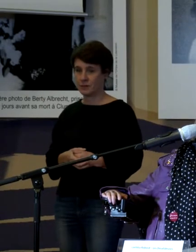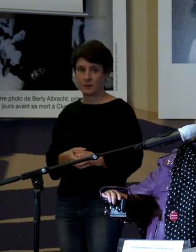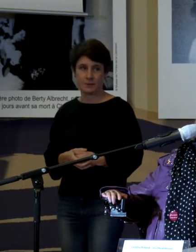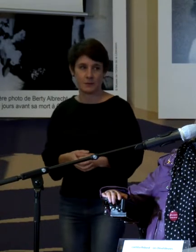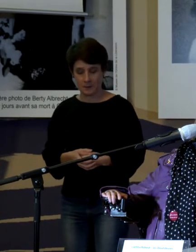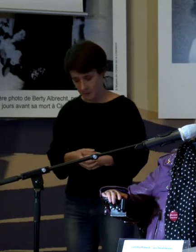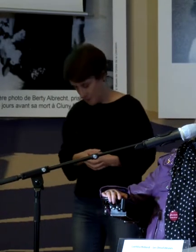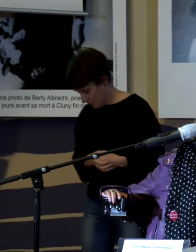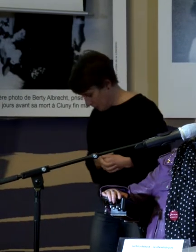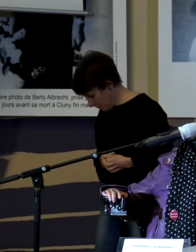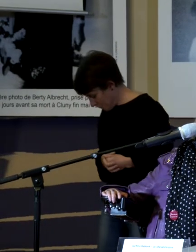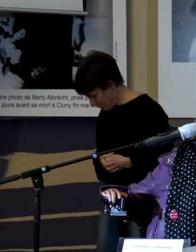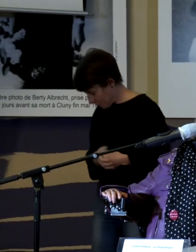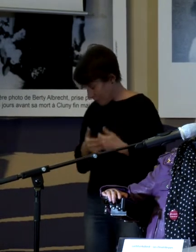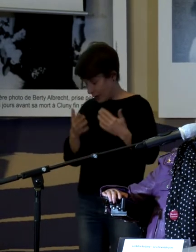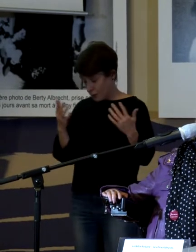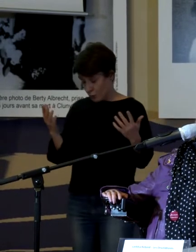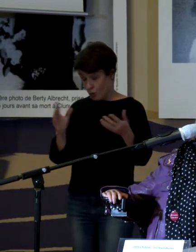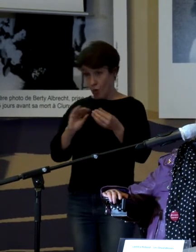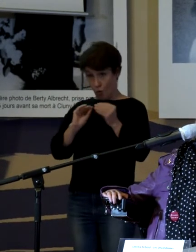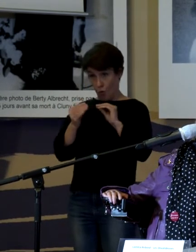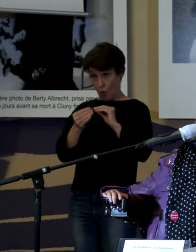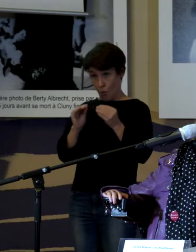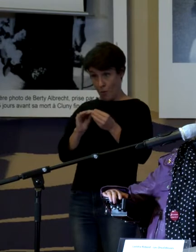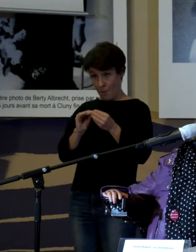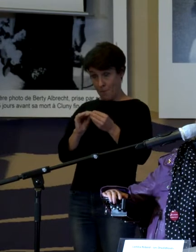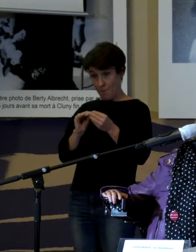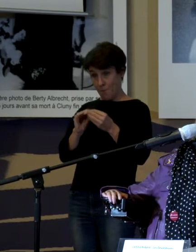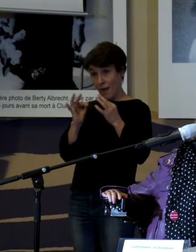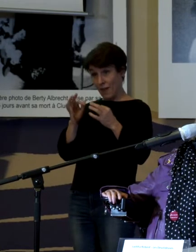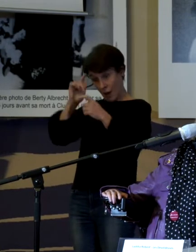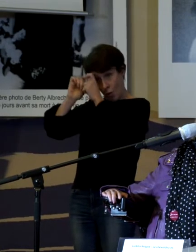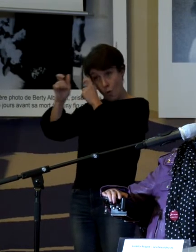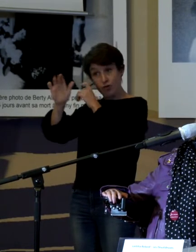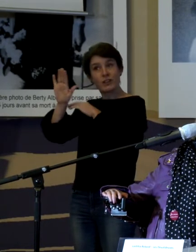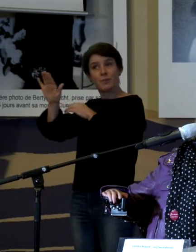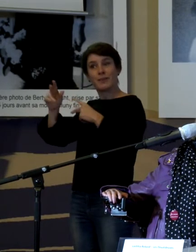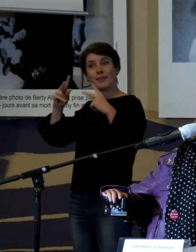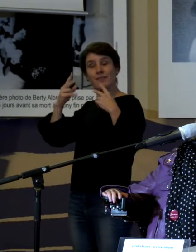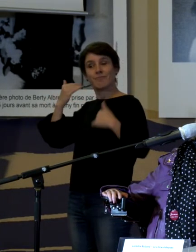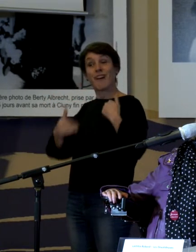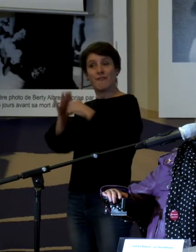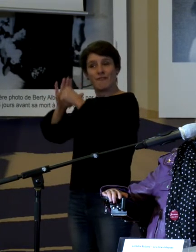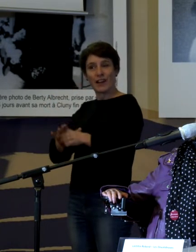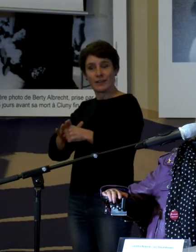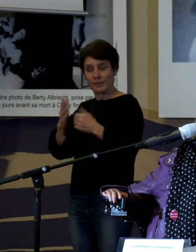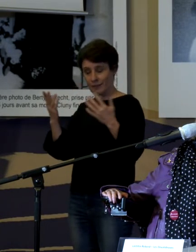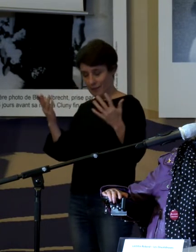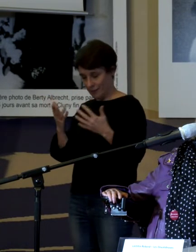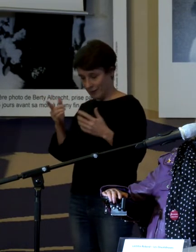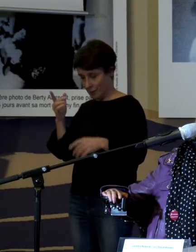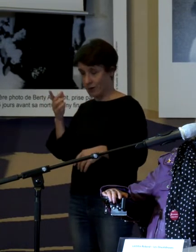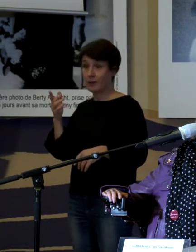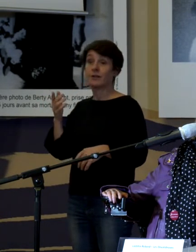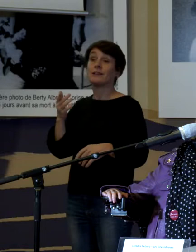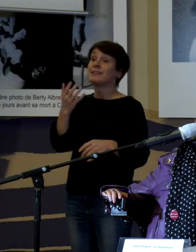aussi de ces ressorts validistes, hein, c'est que lorsque les personnes handicapées n'ont pas de